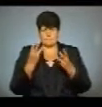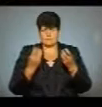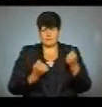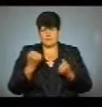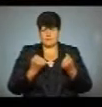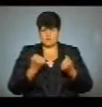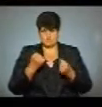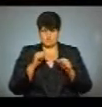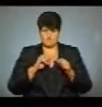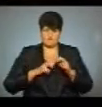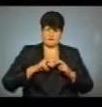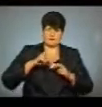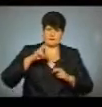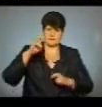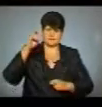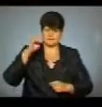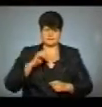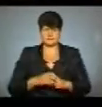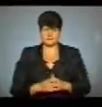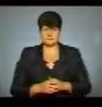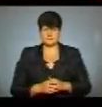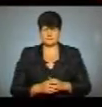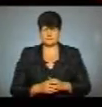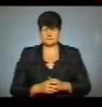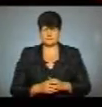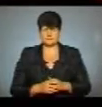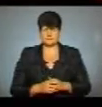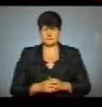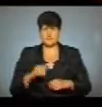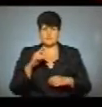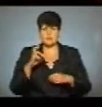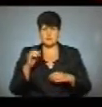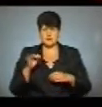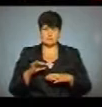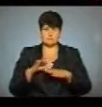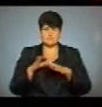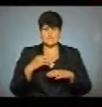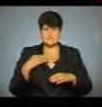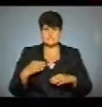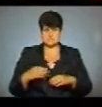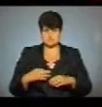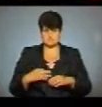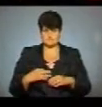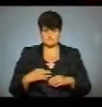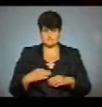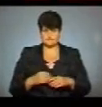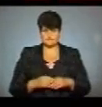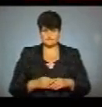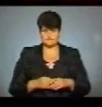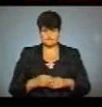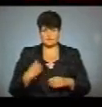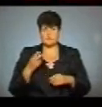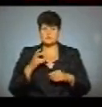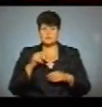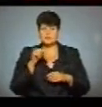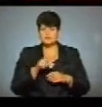і вилізти драбиною нагору. Зоряна Бабич привела на форум свого сина. Ми прийшли